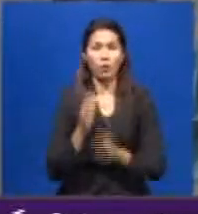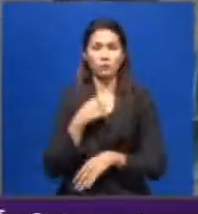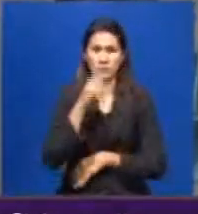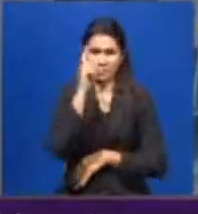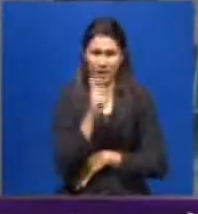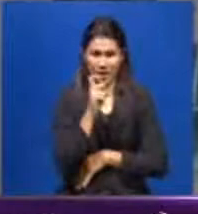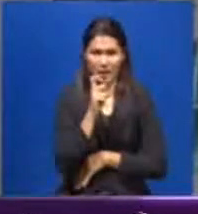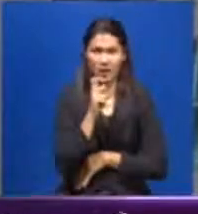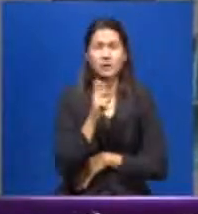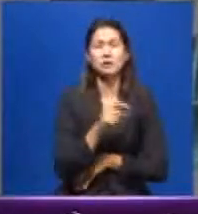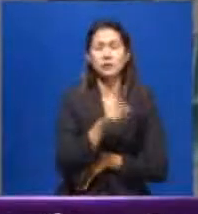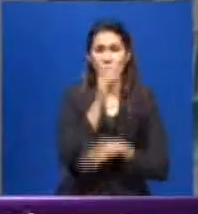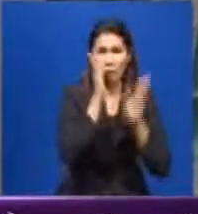คนบาดเจ็บ 23คน